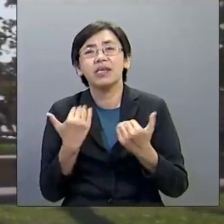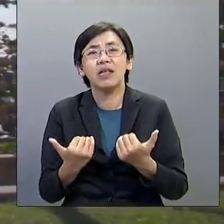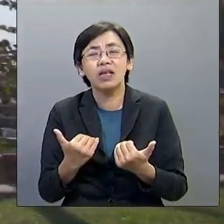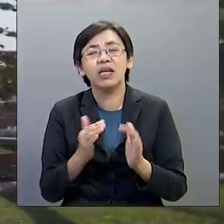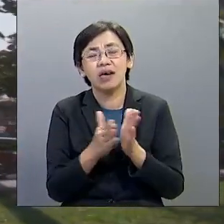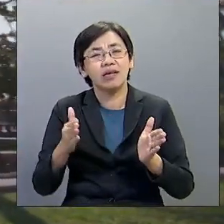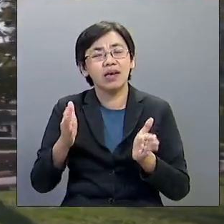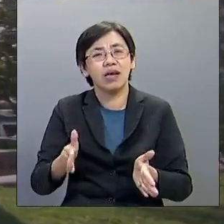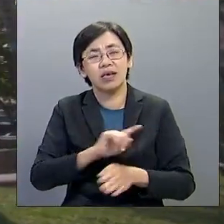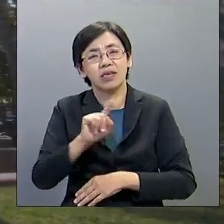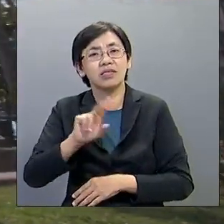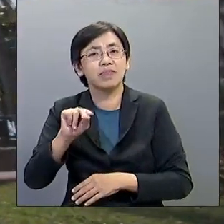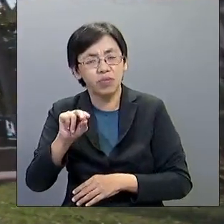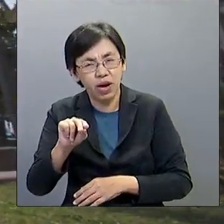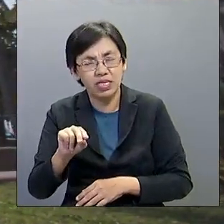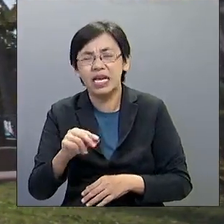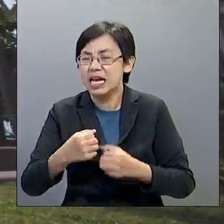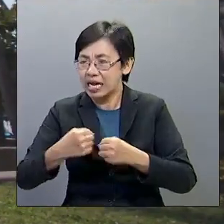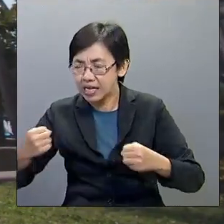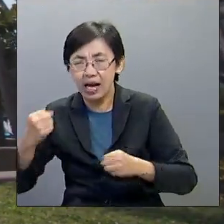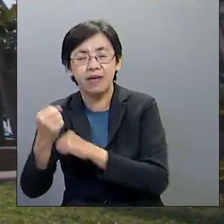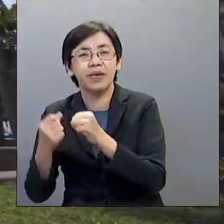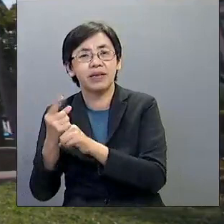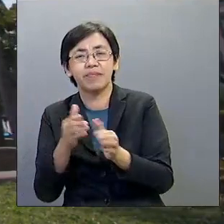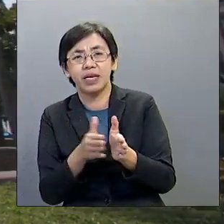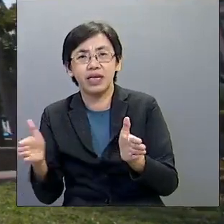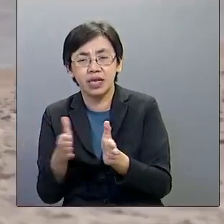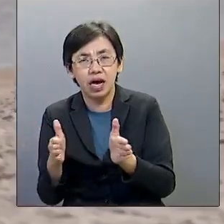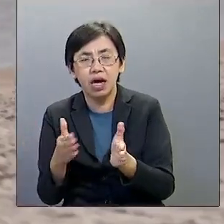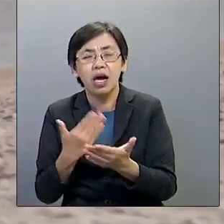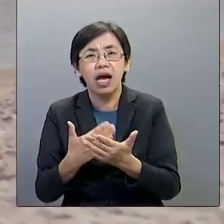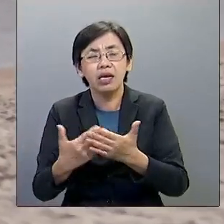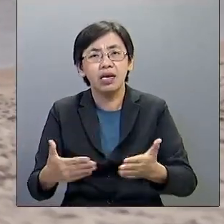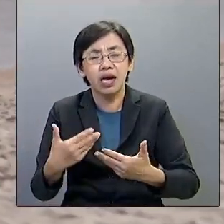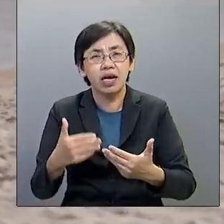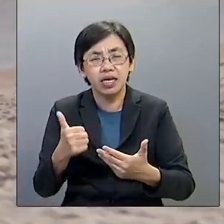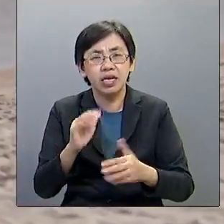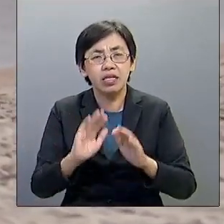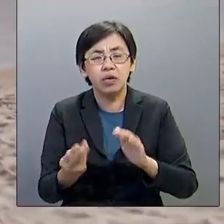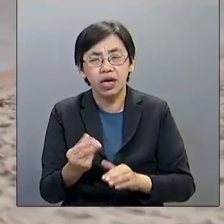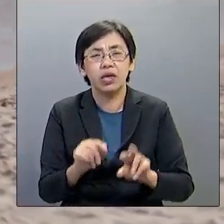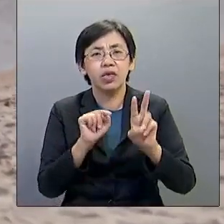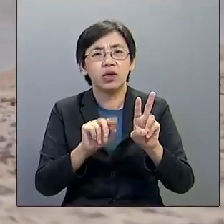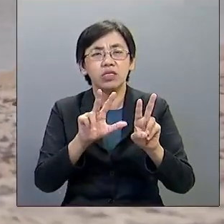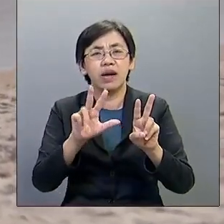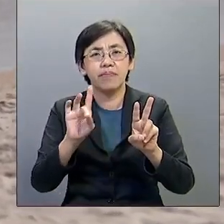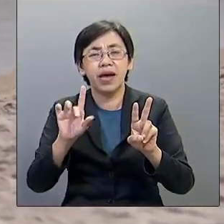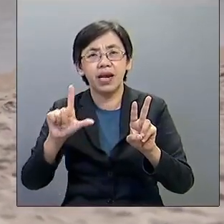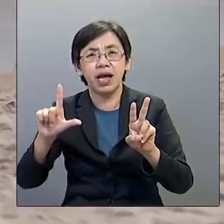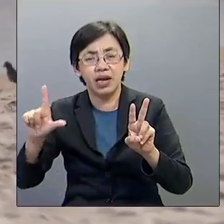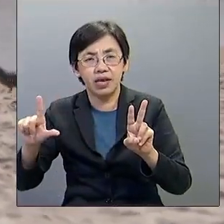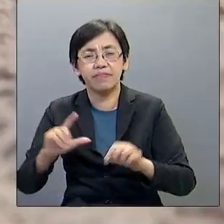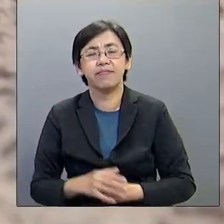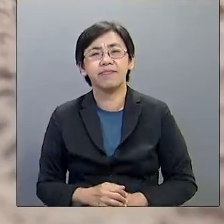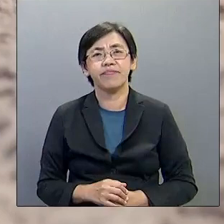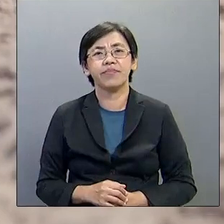วันเพื่อที่จะเพิ่มรายได้ให้ไปอยู่ที่จุดสูงสุด 2.38 ล้านล้านบาท